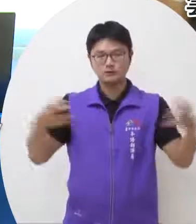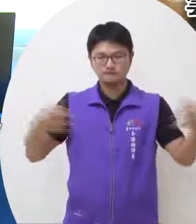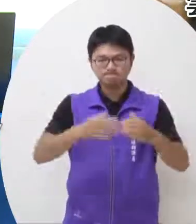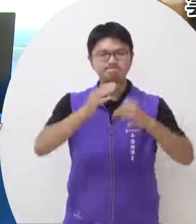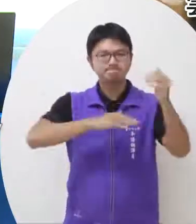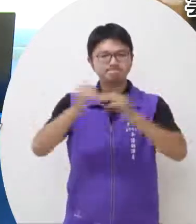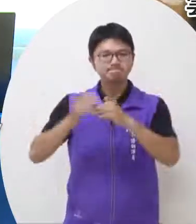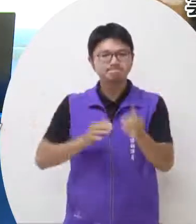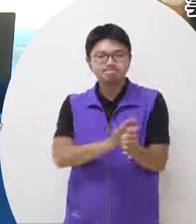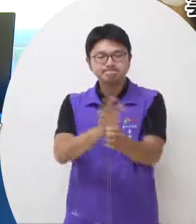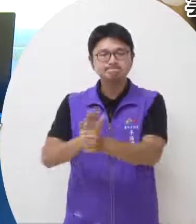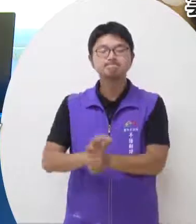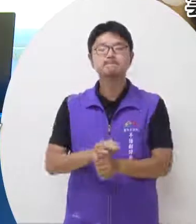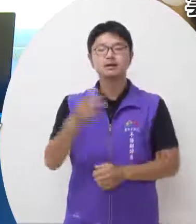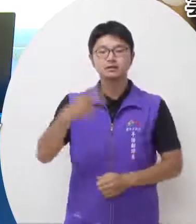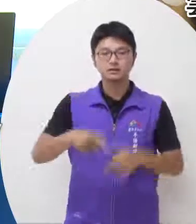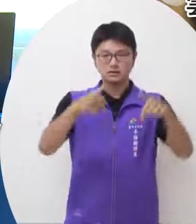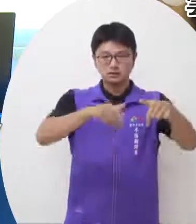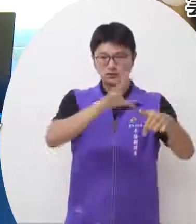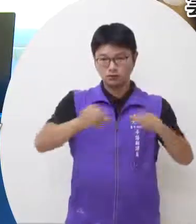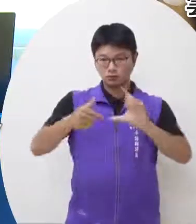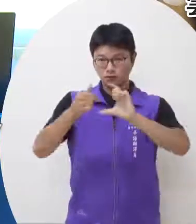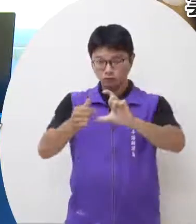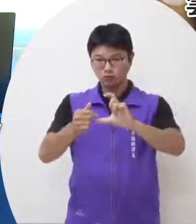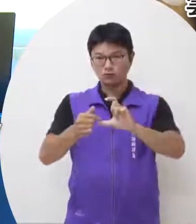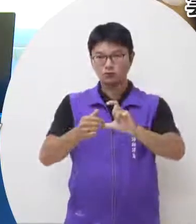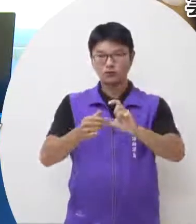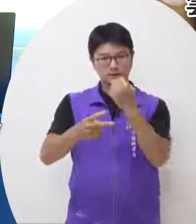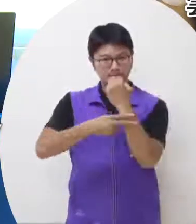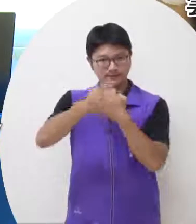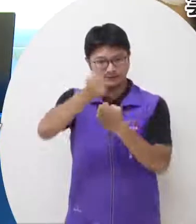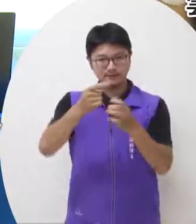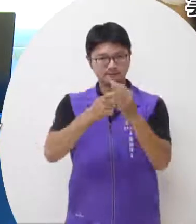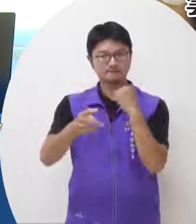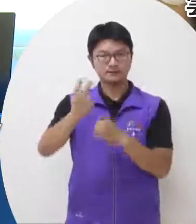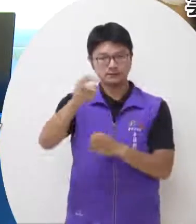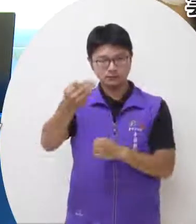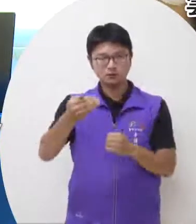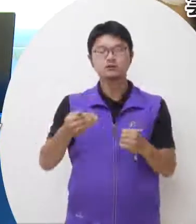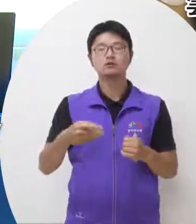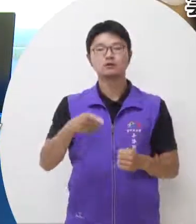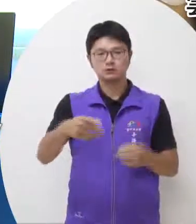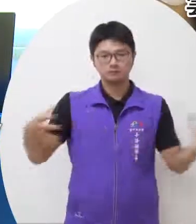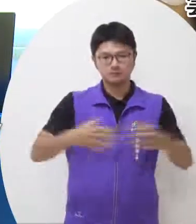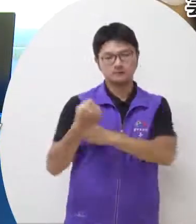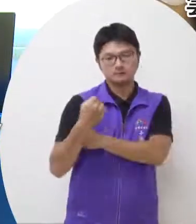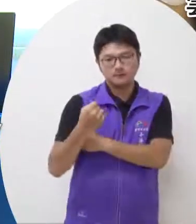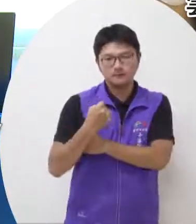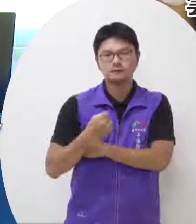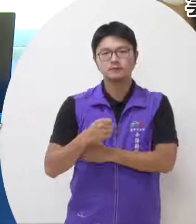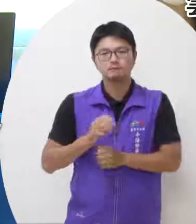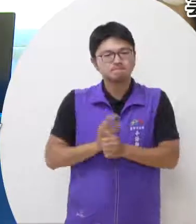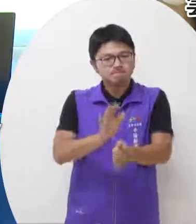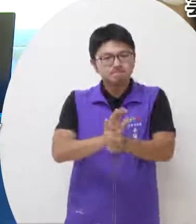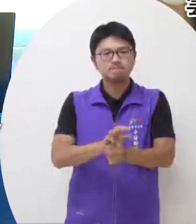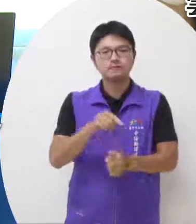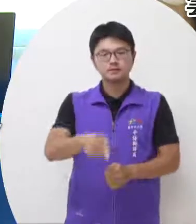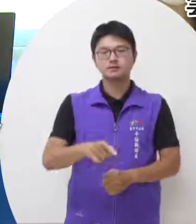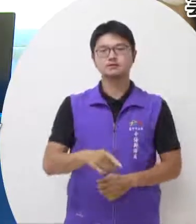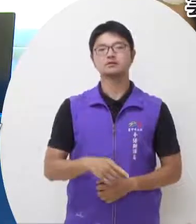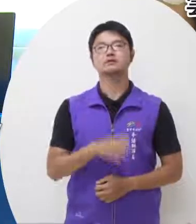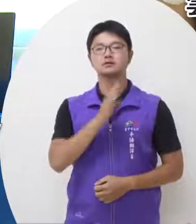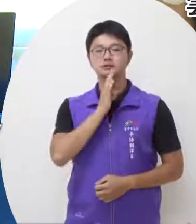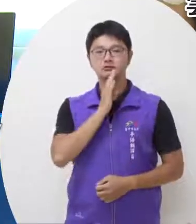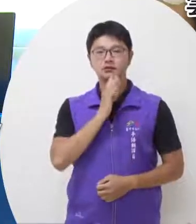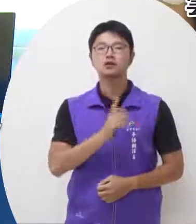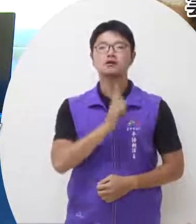来协助，还有包括西屯区我们39个里长大家共同努力同舟共济，我们一起缔造富